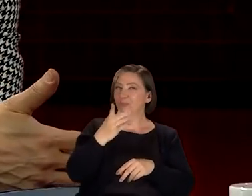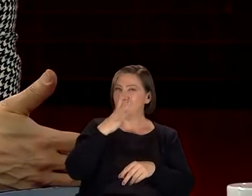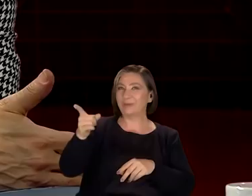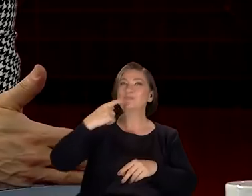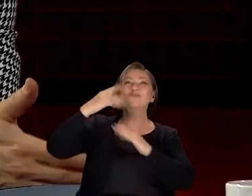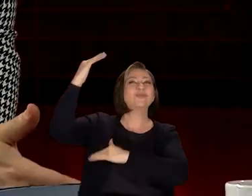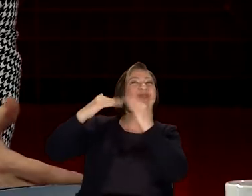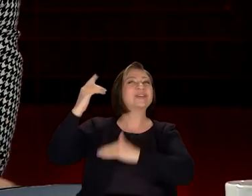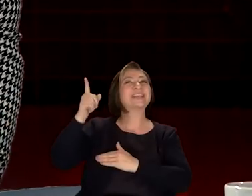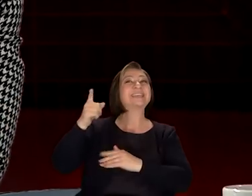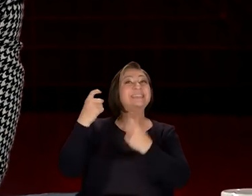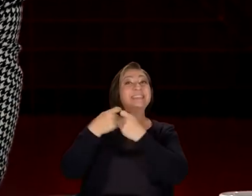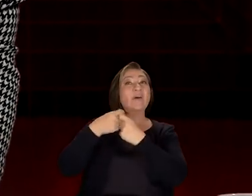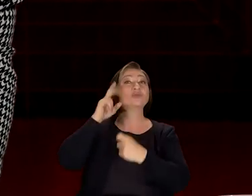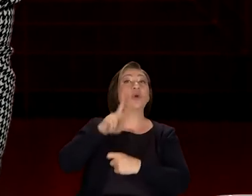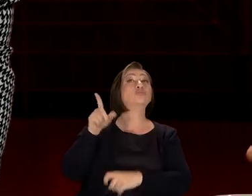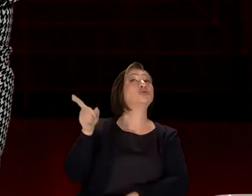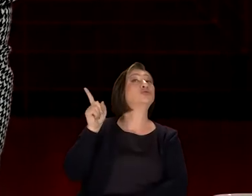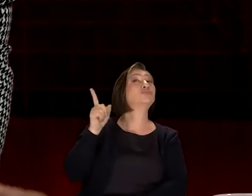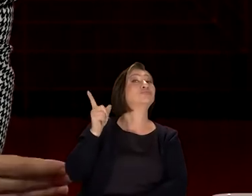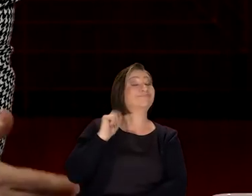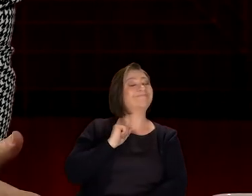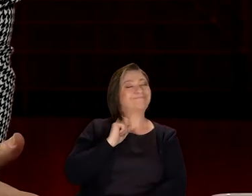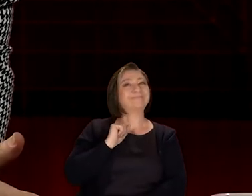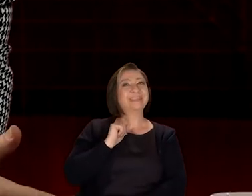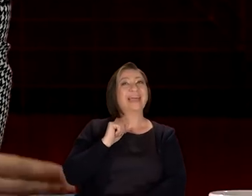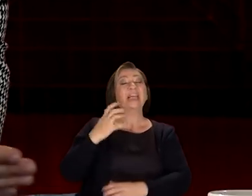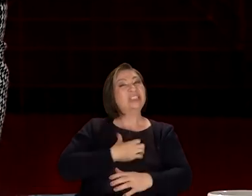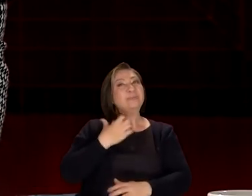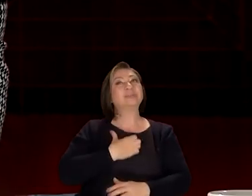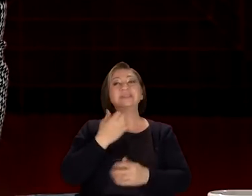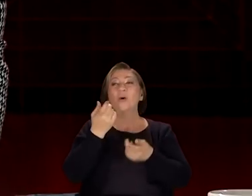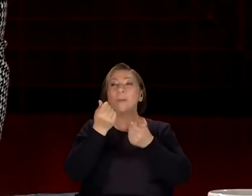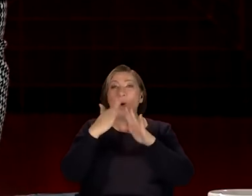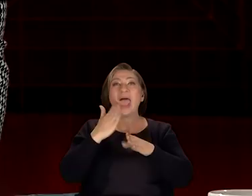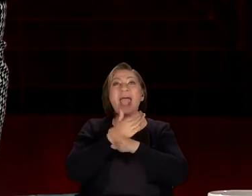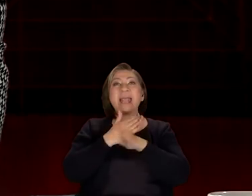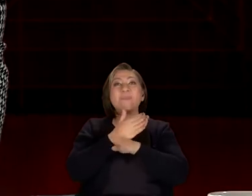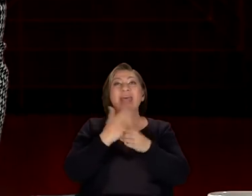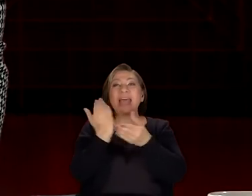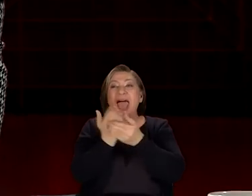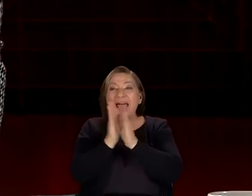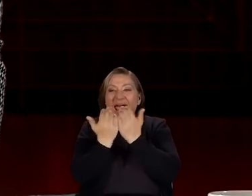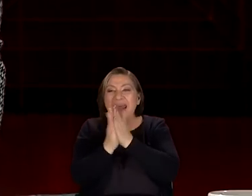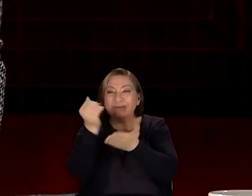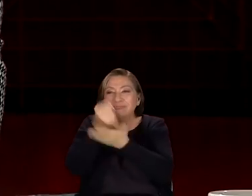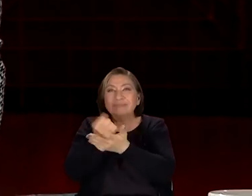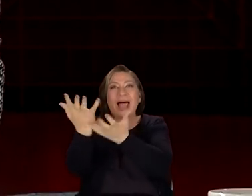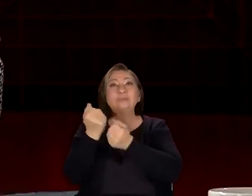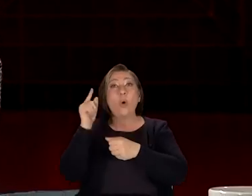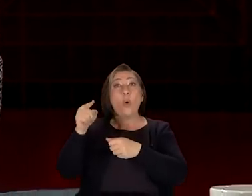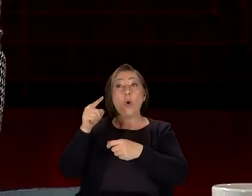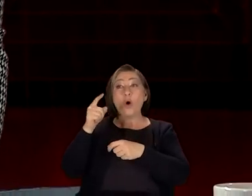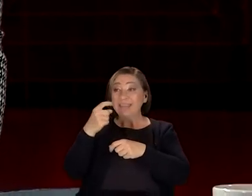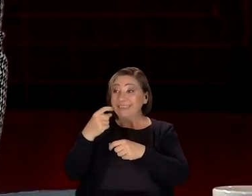bizim büyüklerimizle evet. ilgili olarak savaş görmüş nesil derdik. Evet. Yokluk çekmiş. Ekmeği karneyle almış evet. değil mi? O